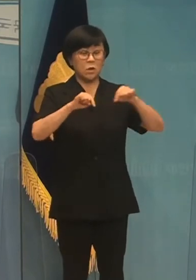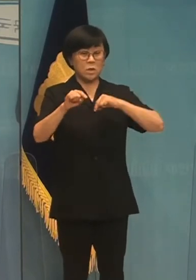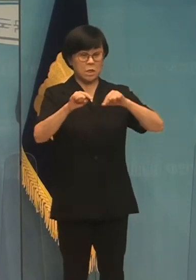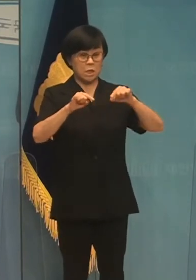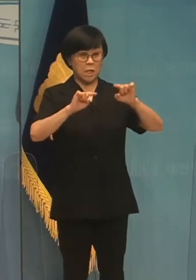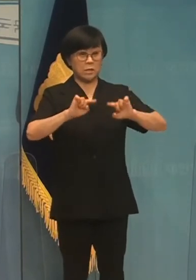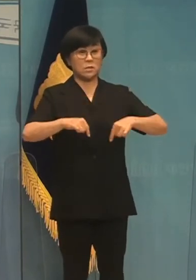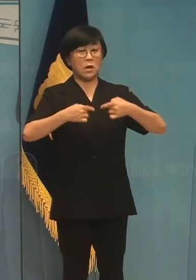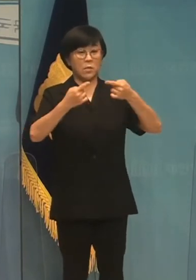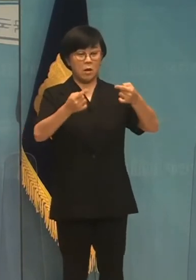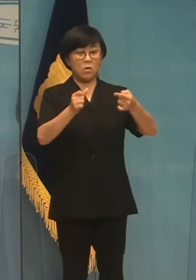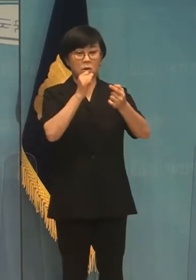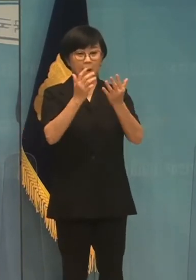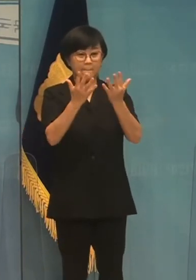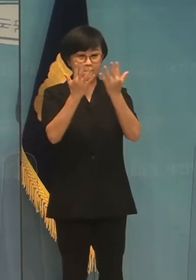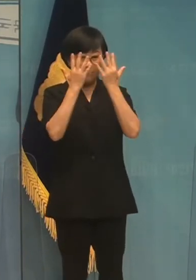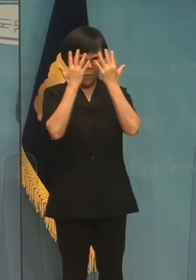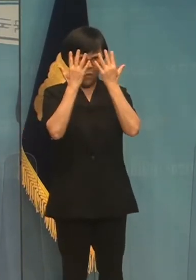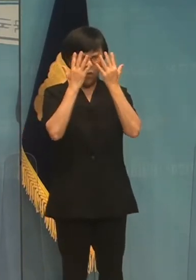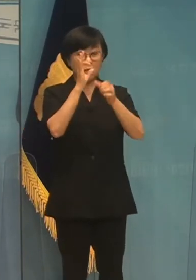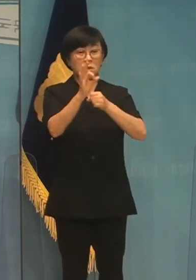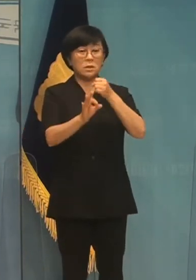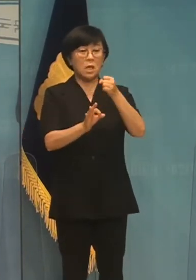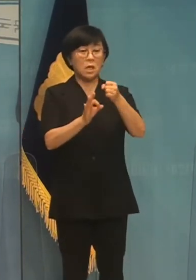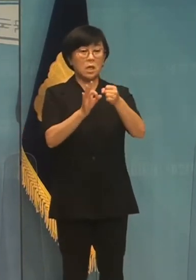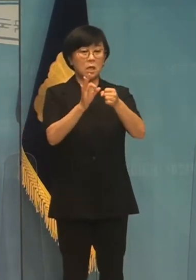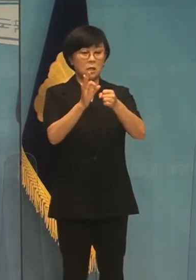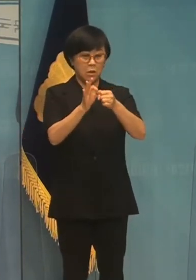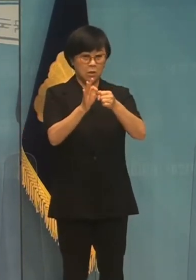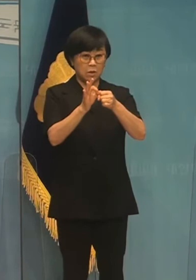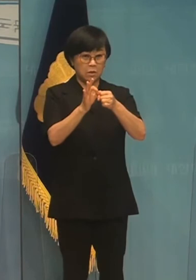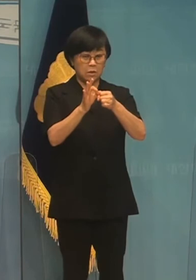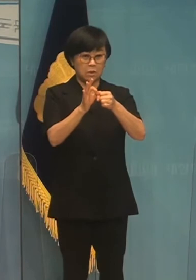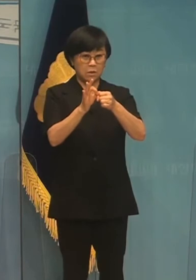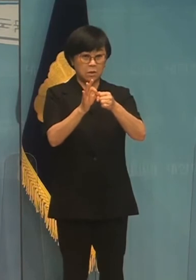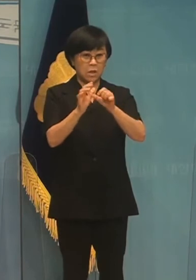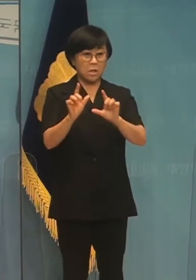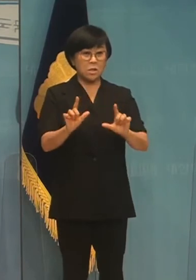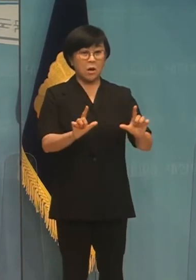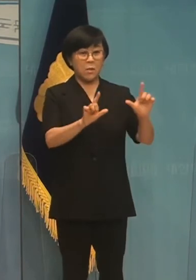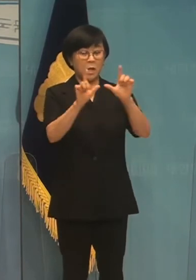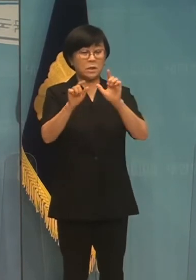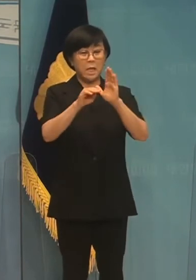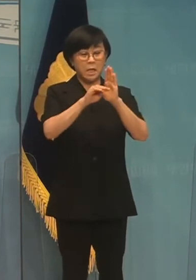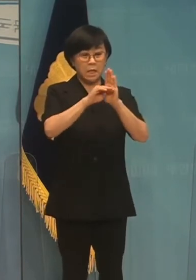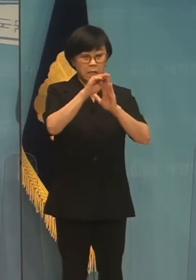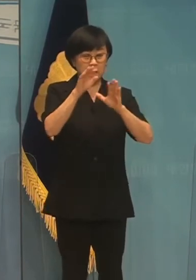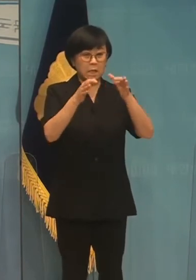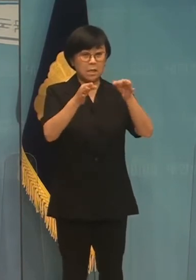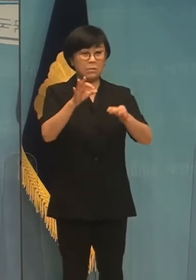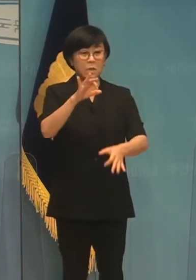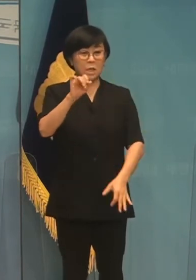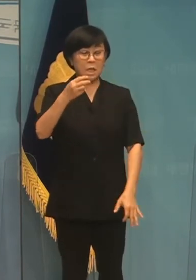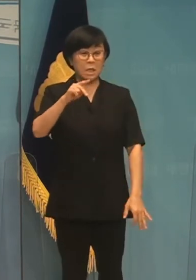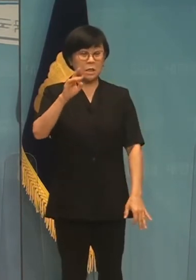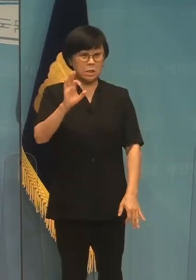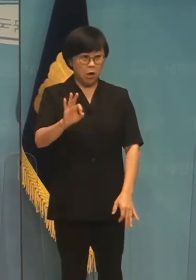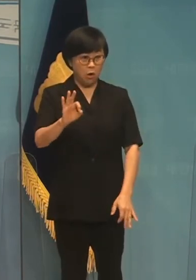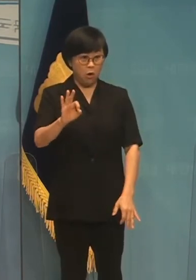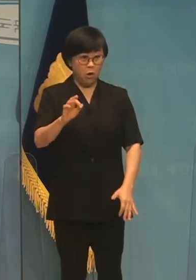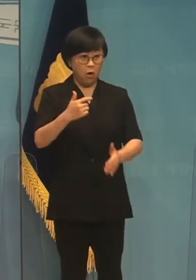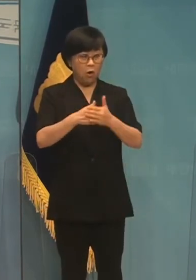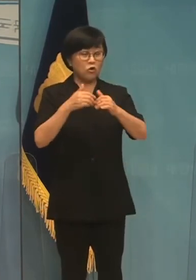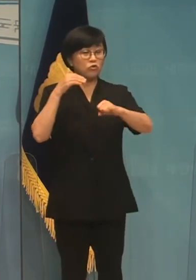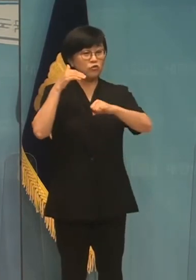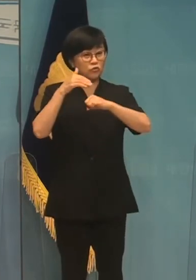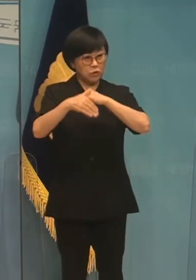참여하고 감옥 생활을 10년 가까이 하면서 김일성 주의자들, 곧 수사파